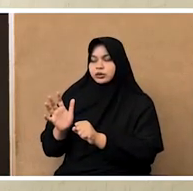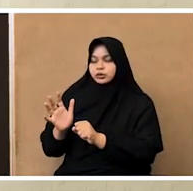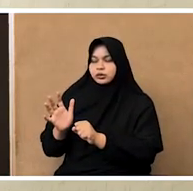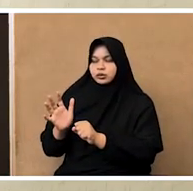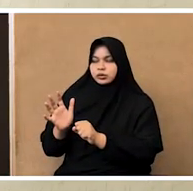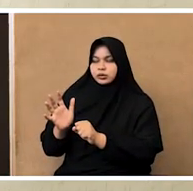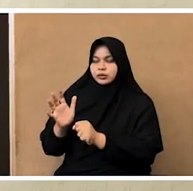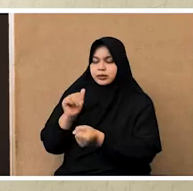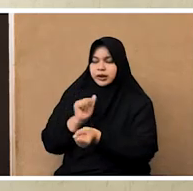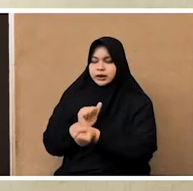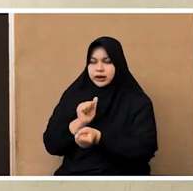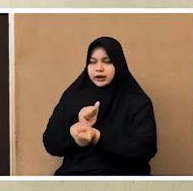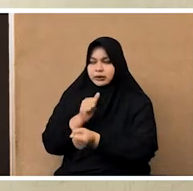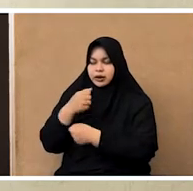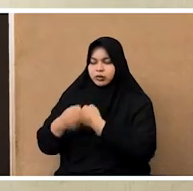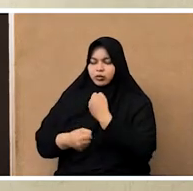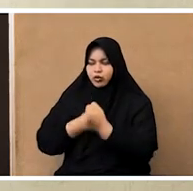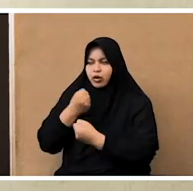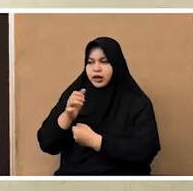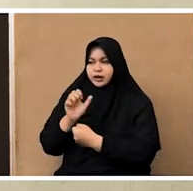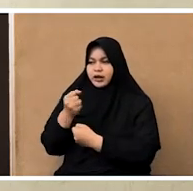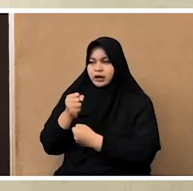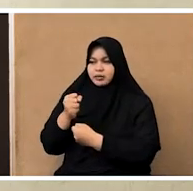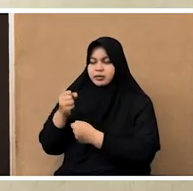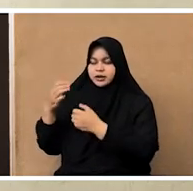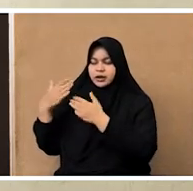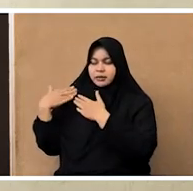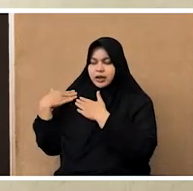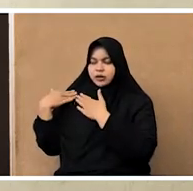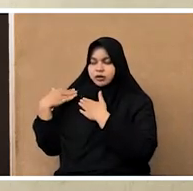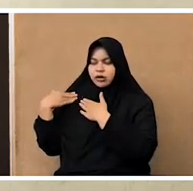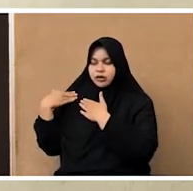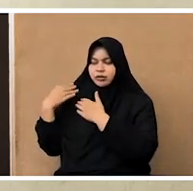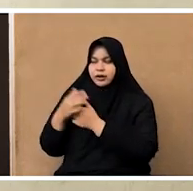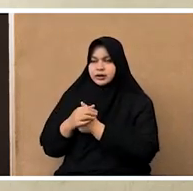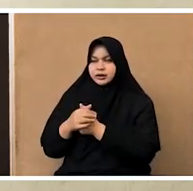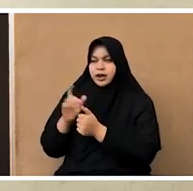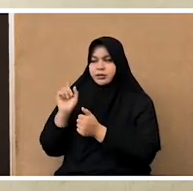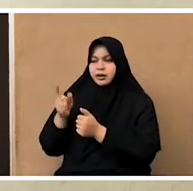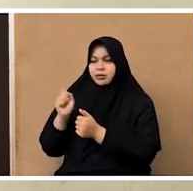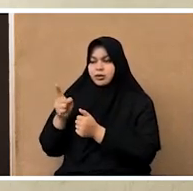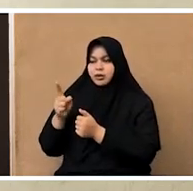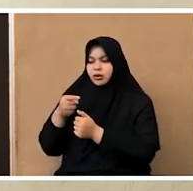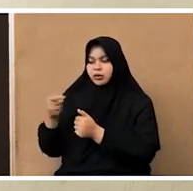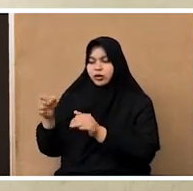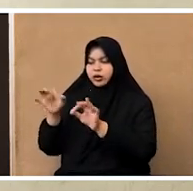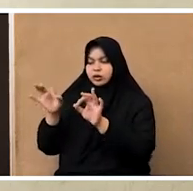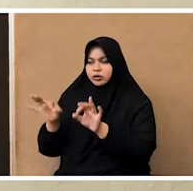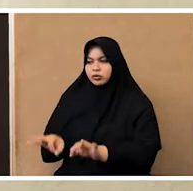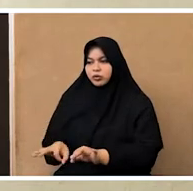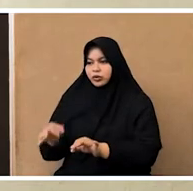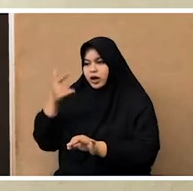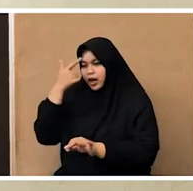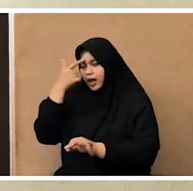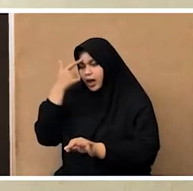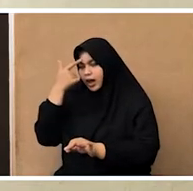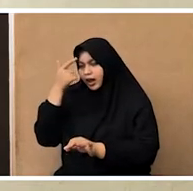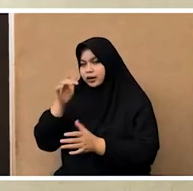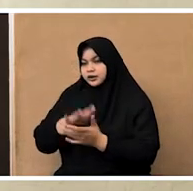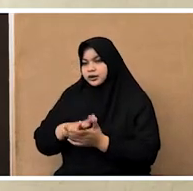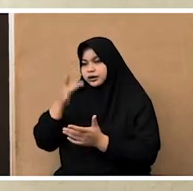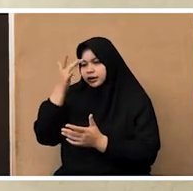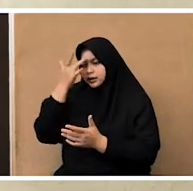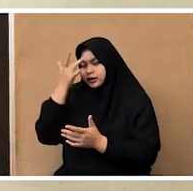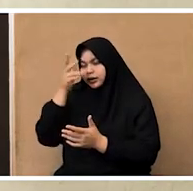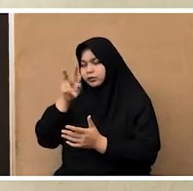mengerjakan perbuatan yang tidak dapat dipertanggungjawabkan kepadanya sebab kurang sempurna akalnya sakit